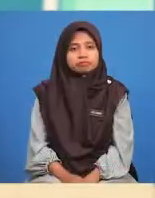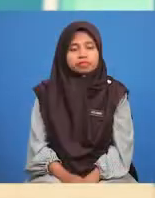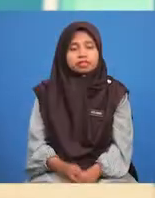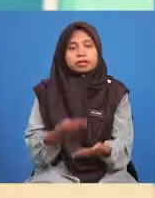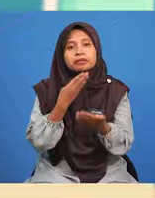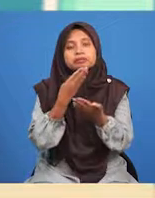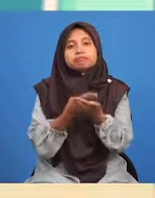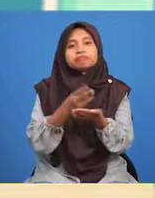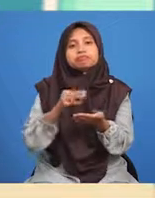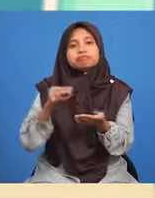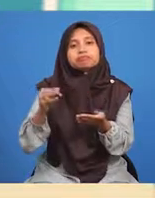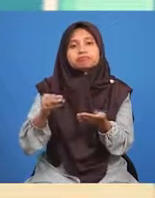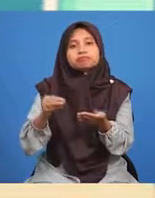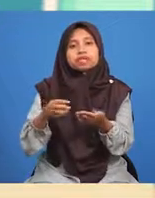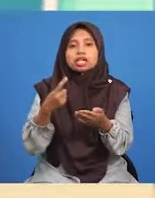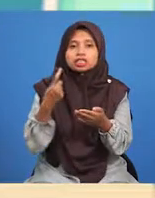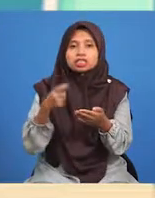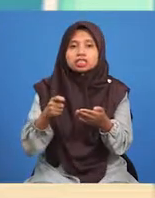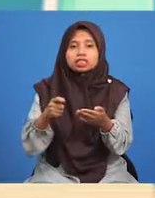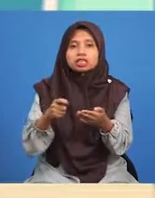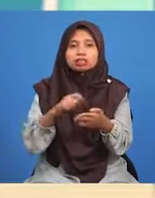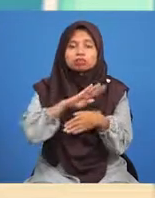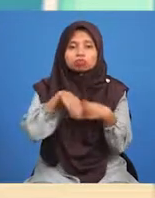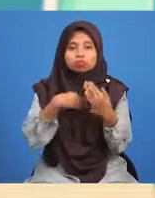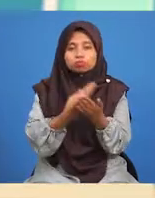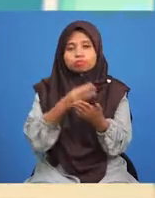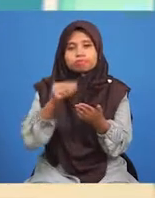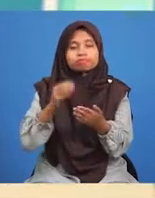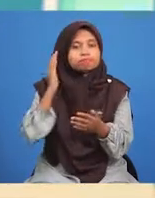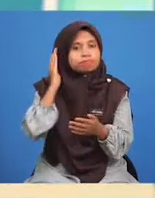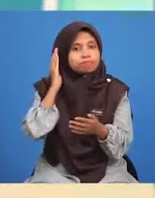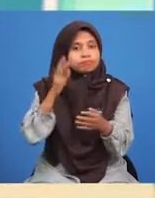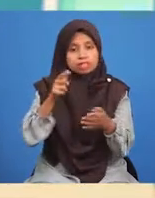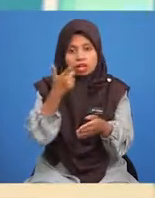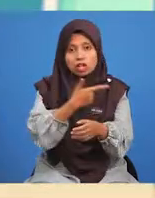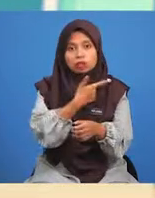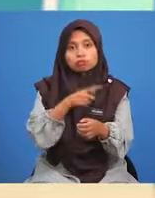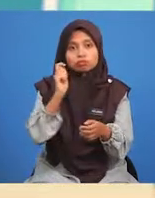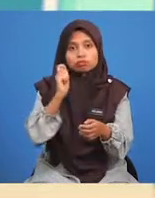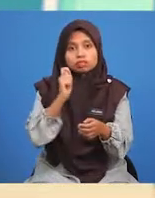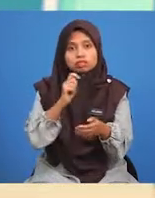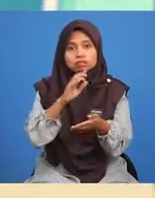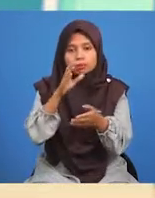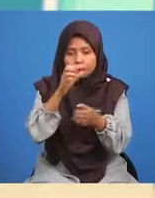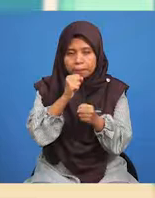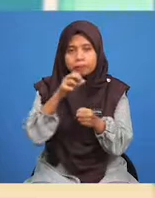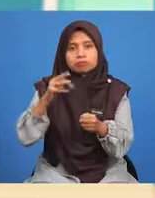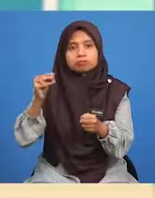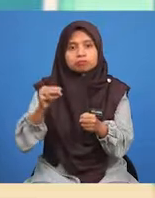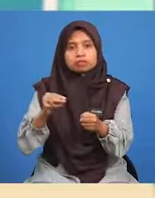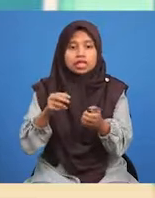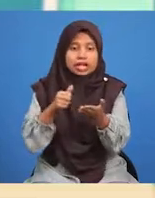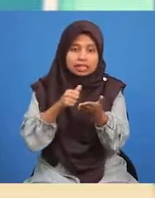Baiklah murid-murid, setelah semua mendengar lagu itu tadi, dapatkah murid-murid semua